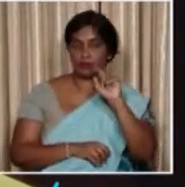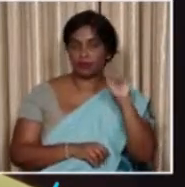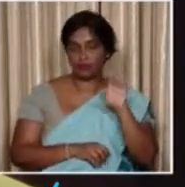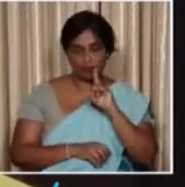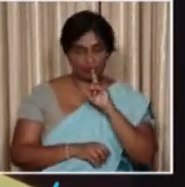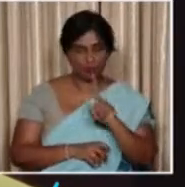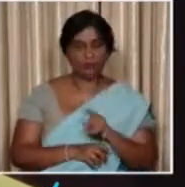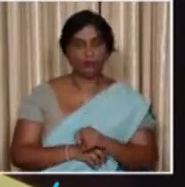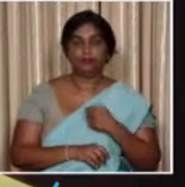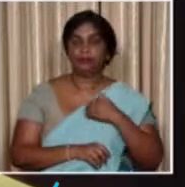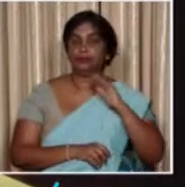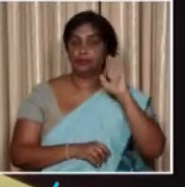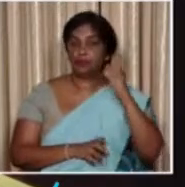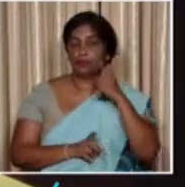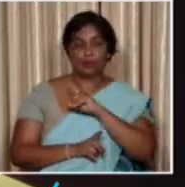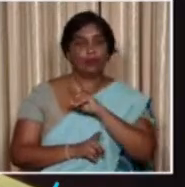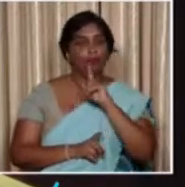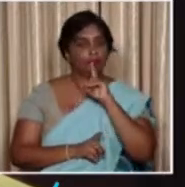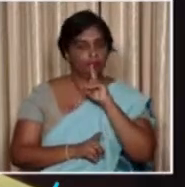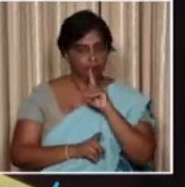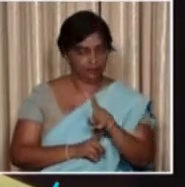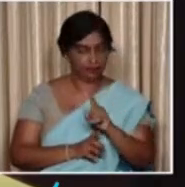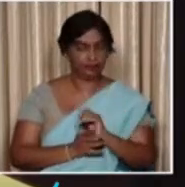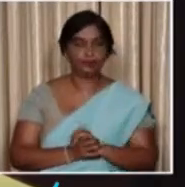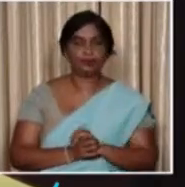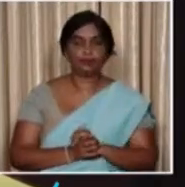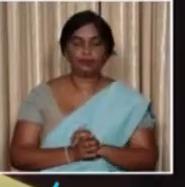තිබෙනවා. විශේෂයෙන් මේක සඳහන් වෙලා තිබෙන්නේ